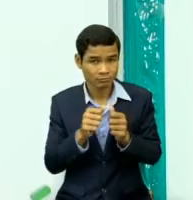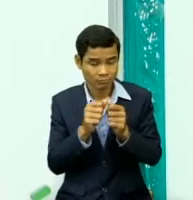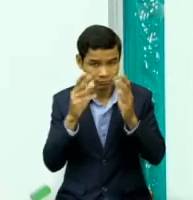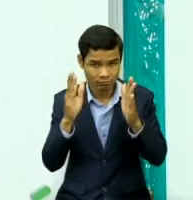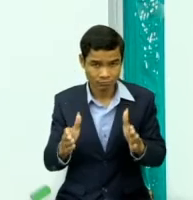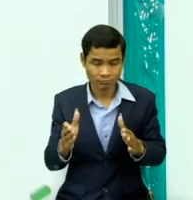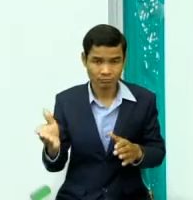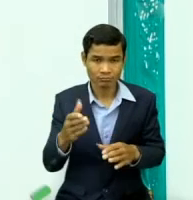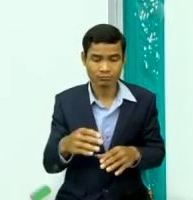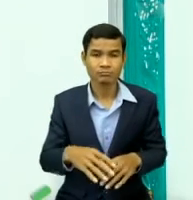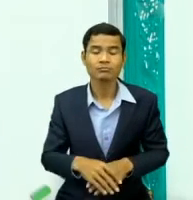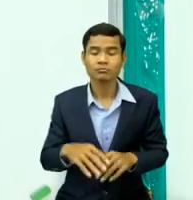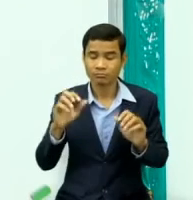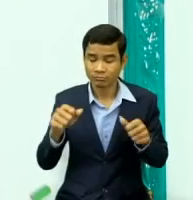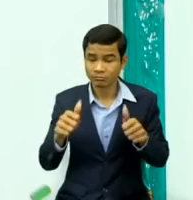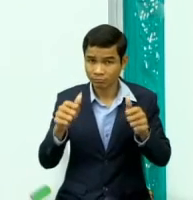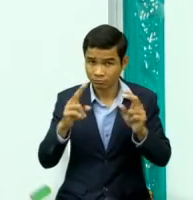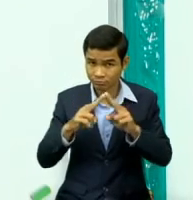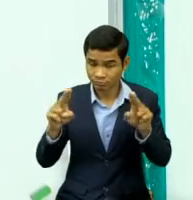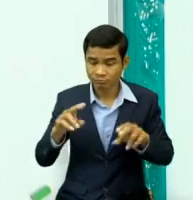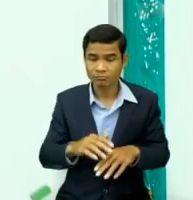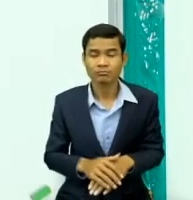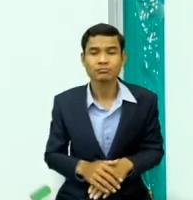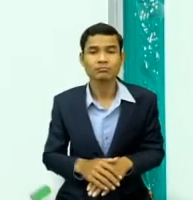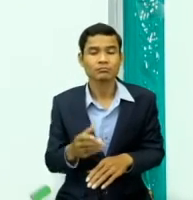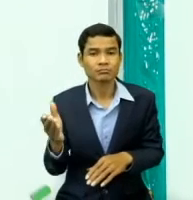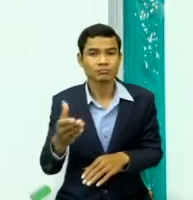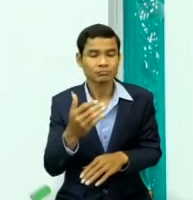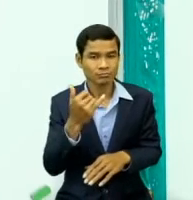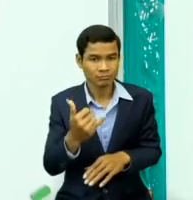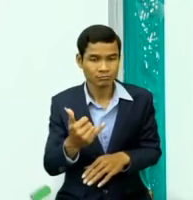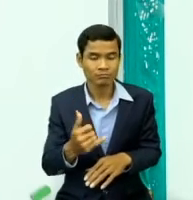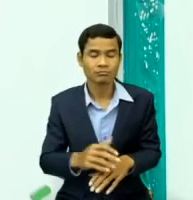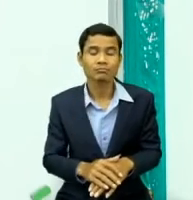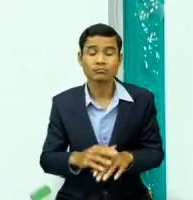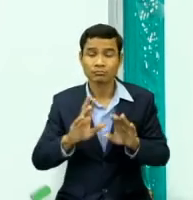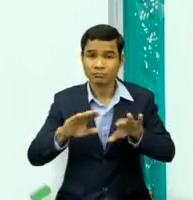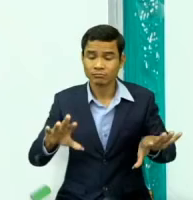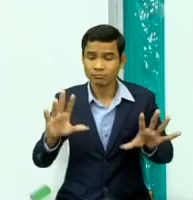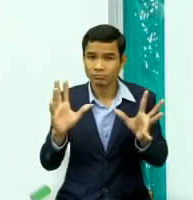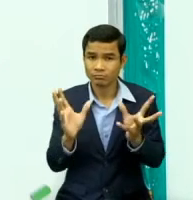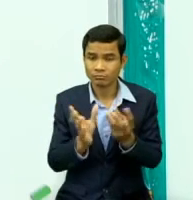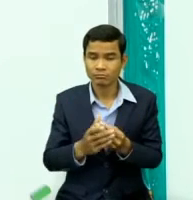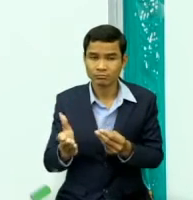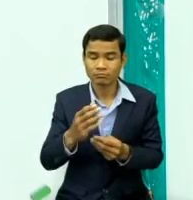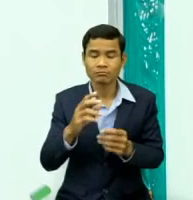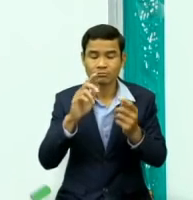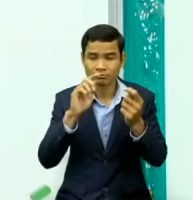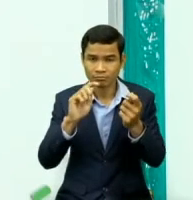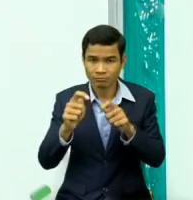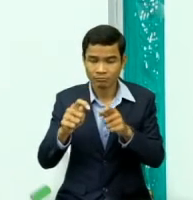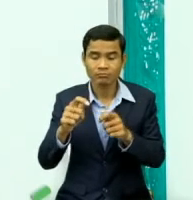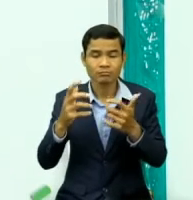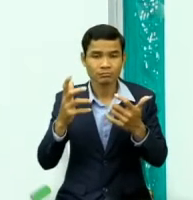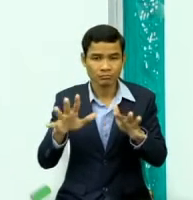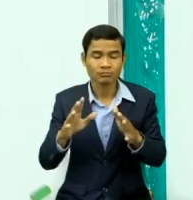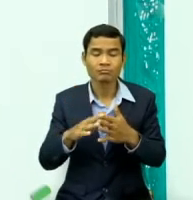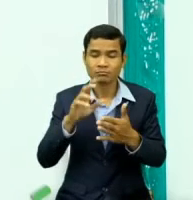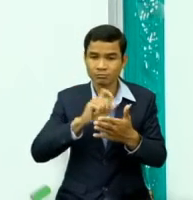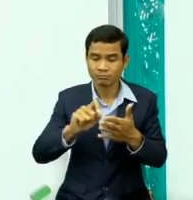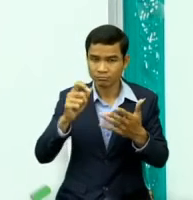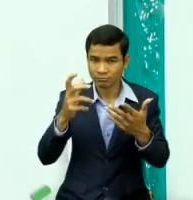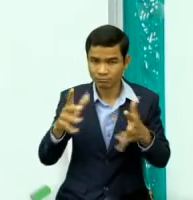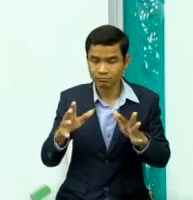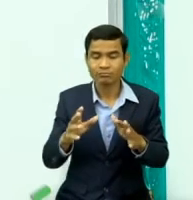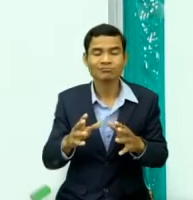khné chà lõn nè con ta ai lên ní con chà bán cá đầm rứ rồi con sẽ bán rồi